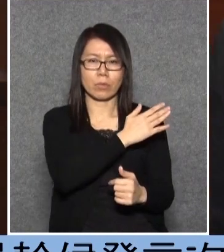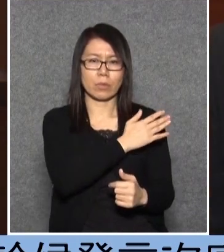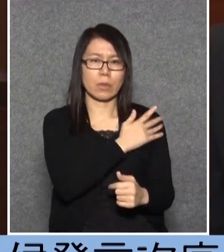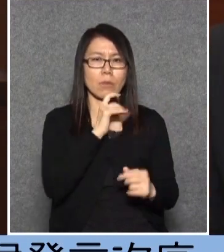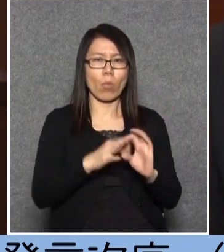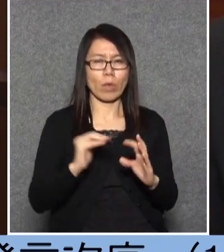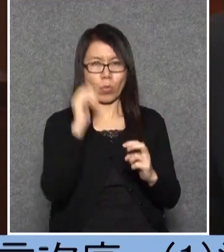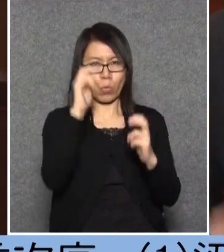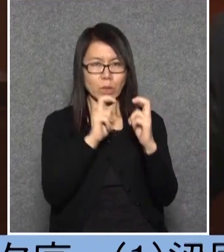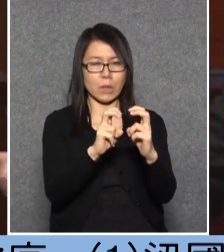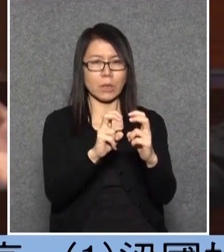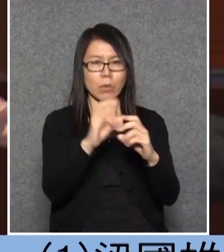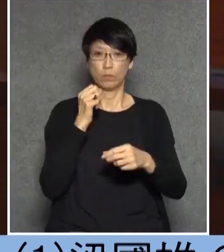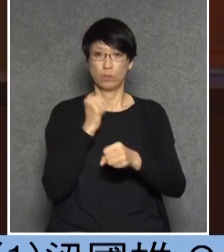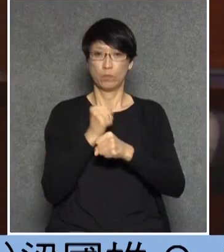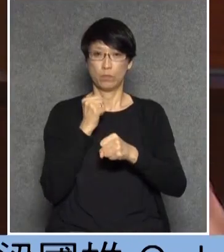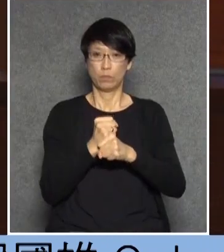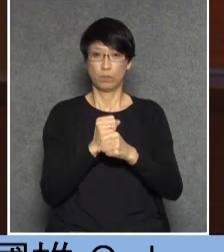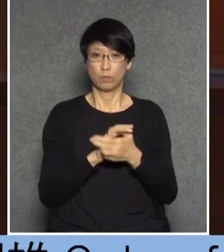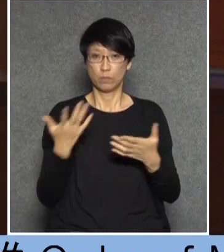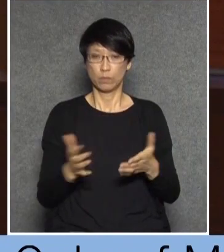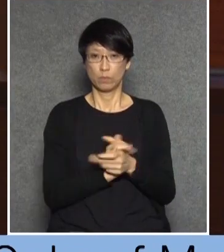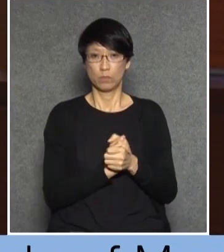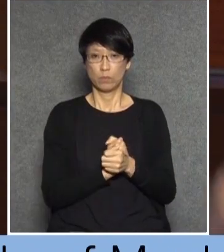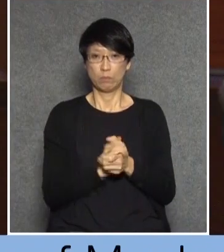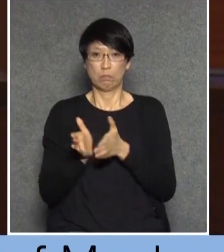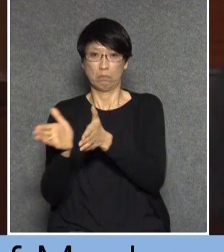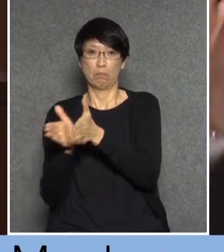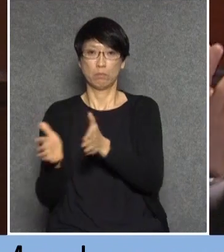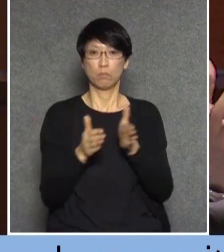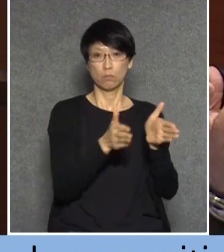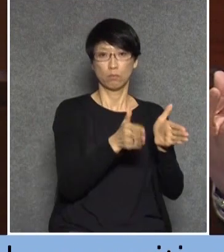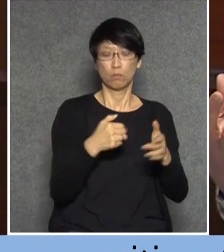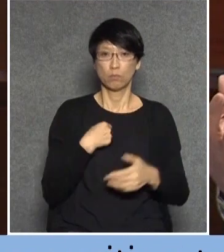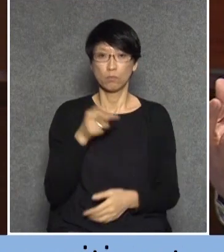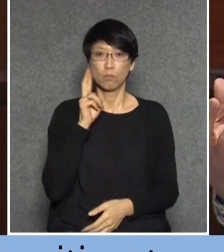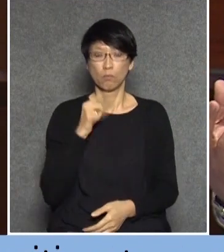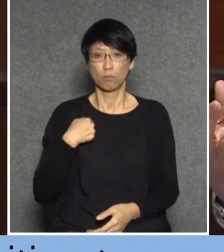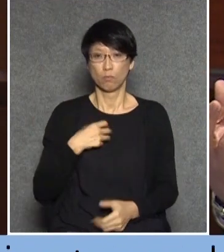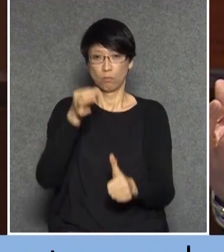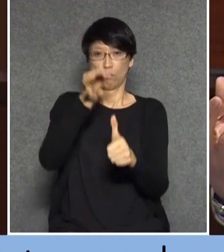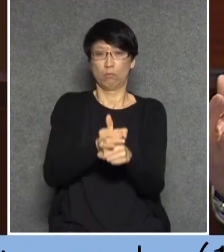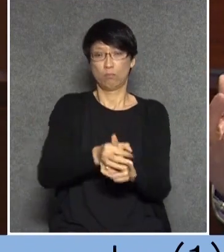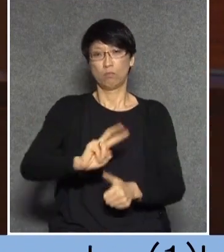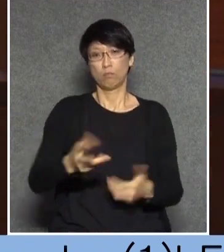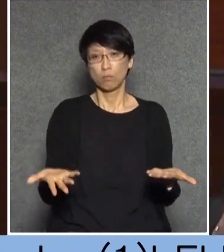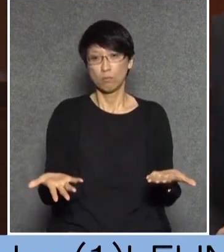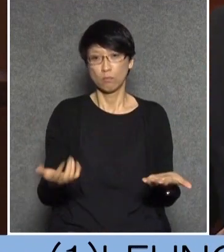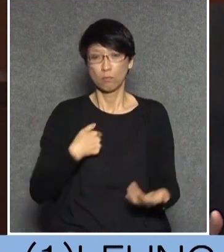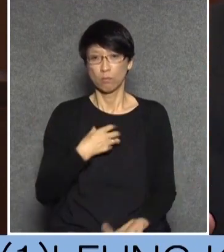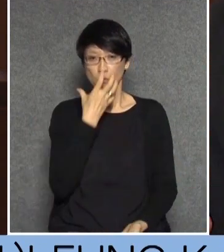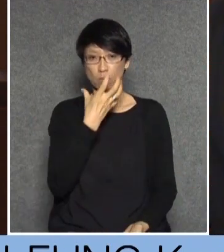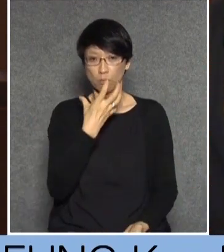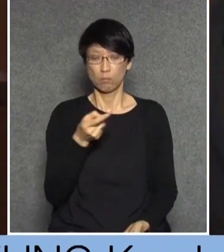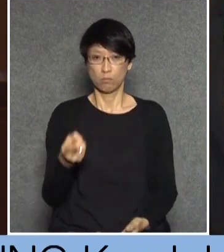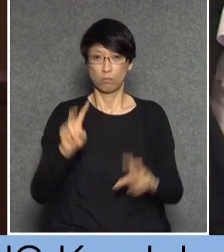高铁嘅工程。而家你就咁样喺度互相推诿，系嘛？咁我哋咪变咗冤大头啊！阿主席，讲呢个唔系离